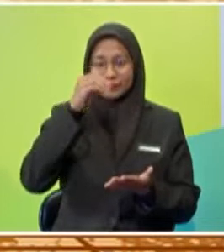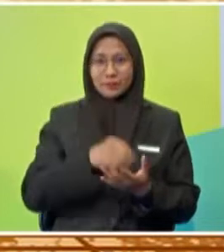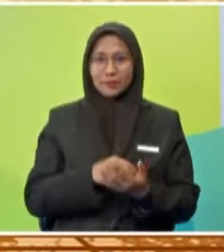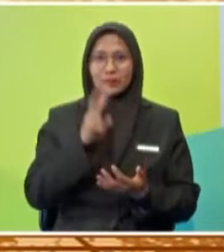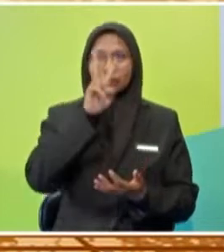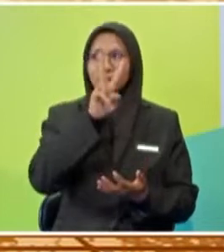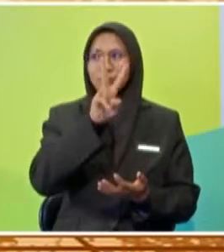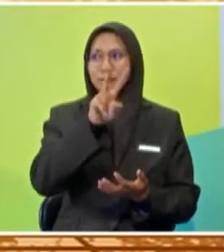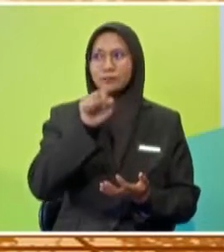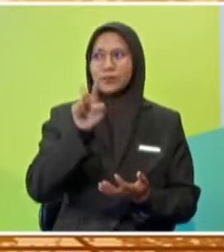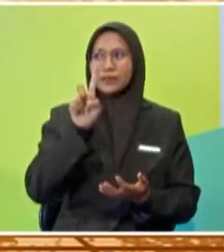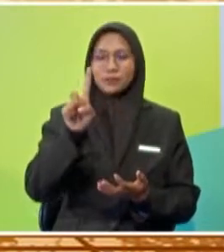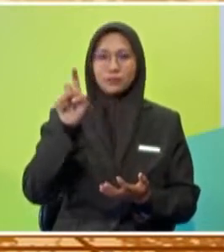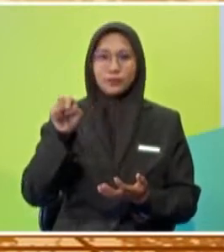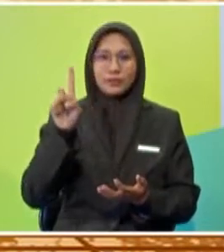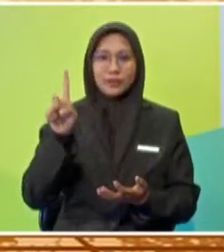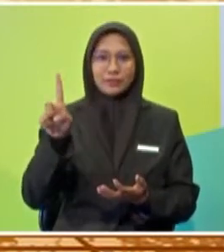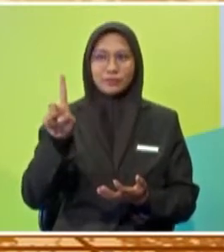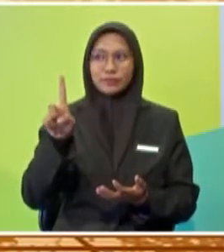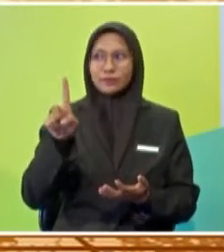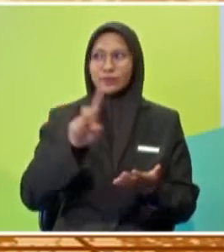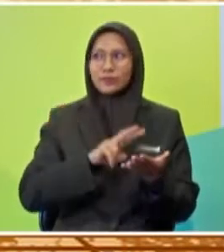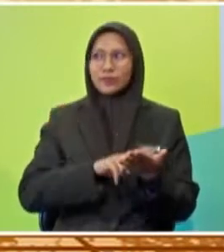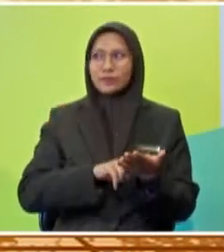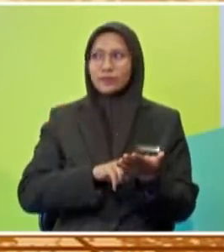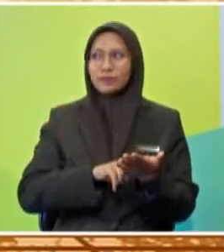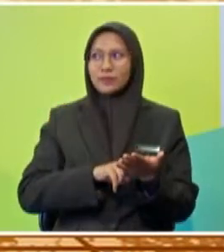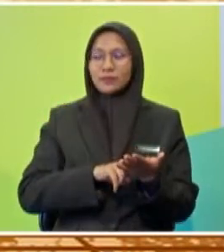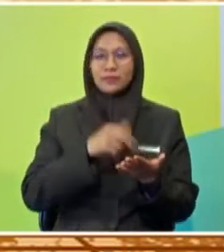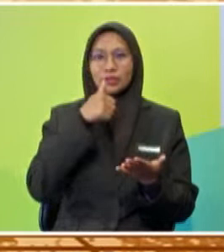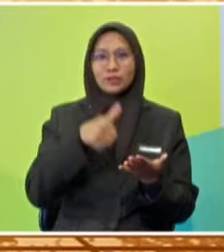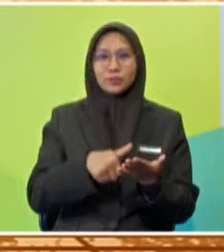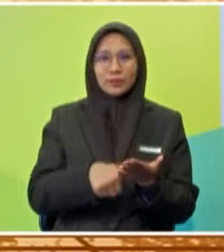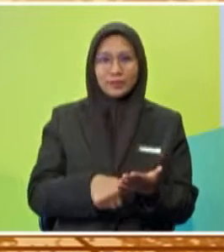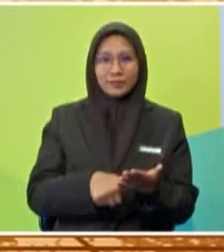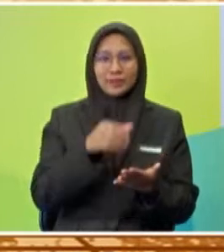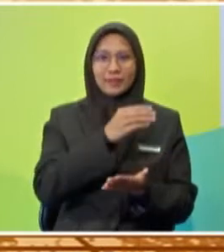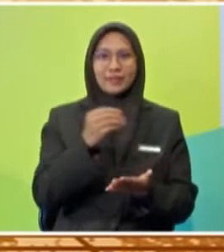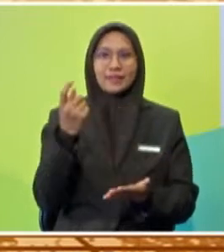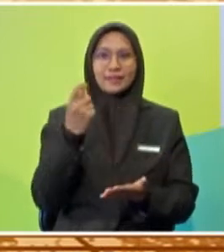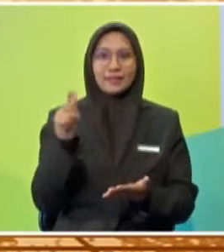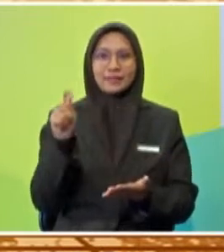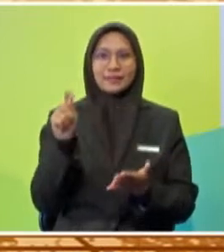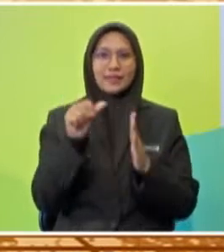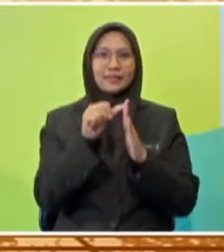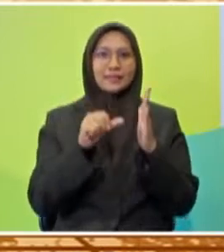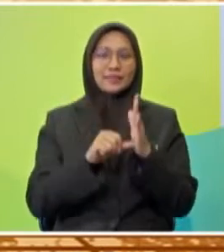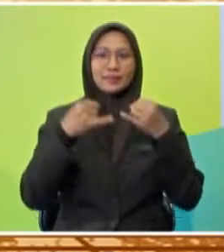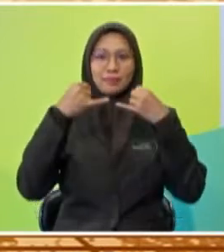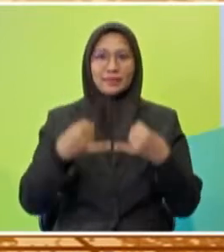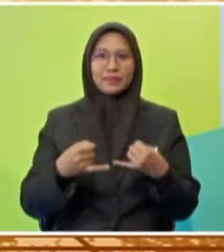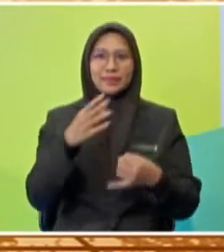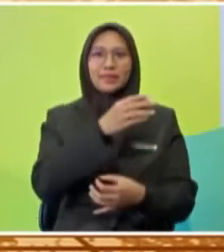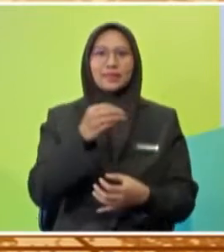surat kiriman tidak rasmi dan teks pengacaraan dengan sebutan dan intonasi yang betul serta mengapasi maksud tersurat